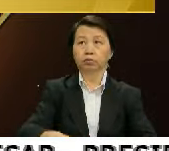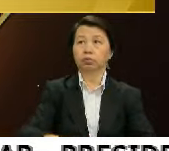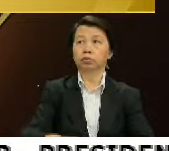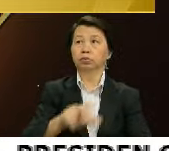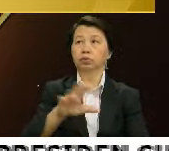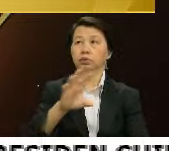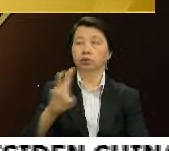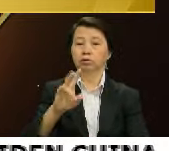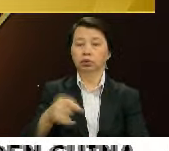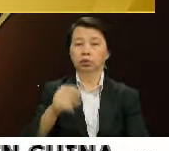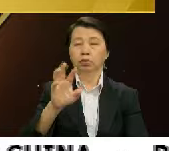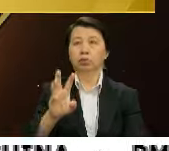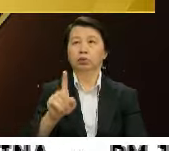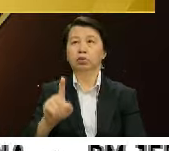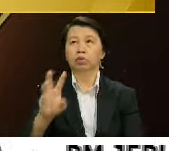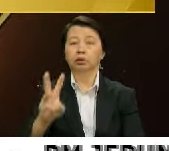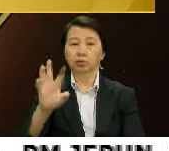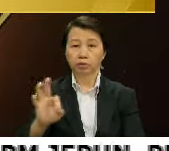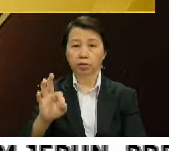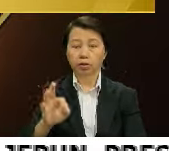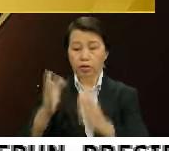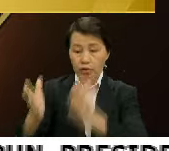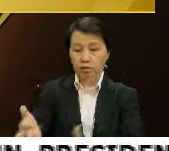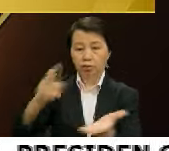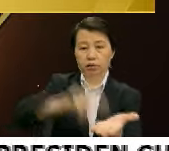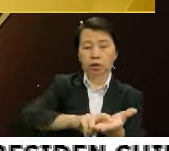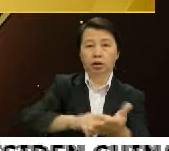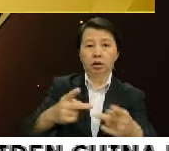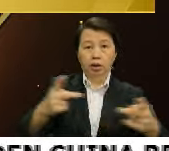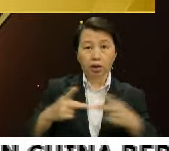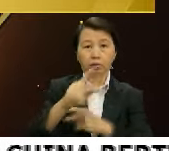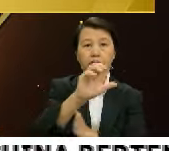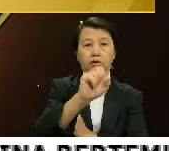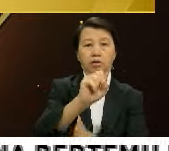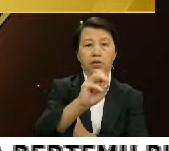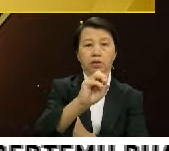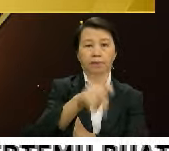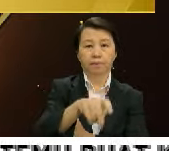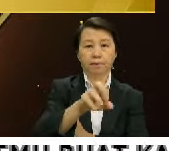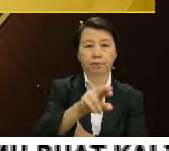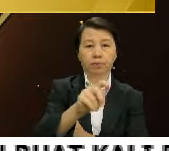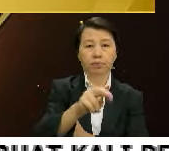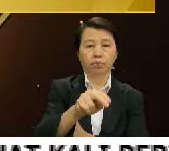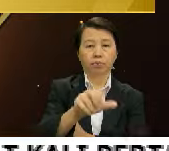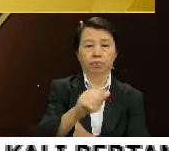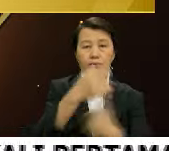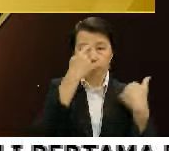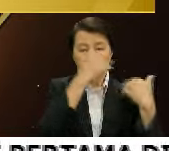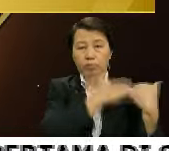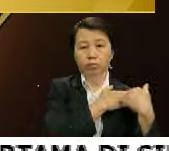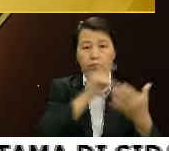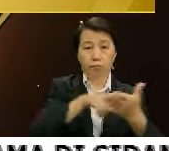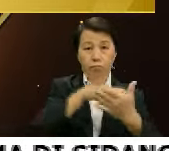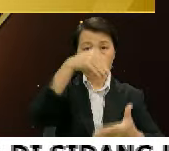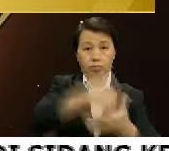kira-kira 72,169 pengundi mendaftar di kawasan Parlimen Sempurna ini melaksanakan tanggungjawab mereka pada pagi ini. Untuk